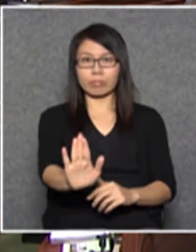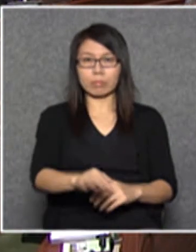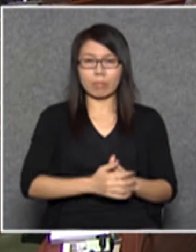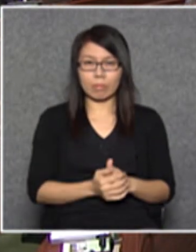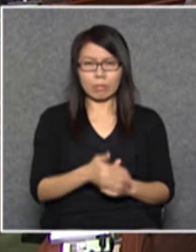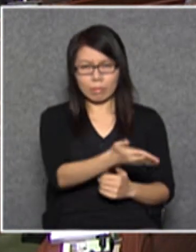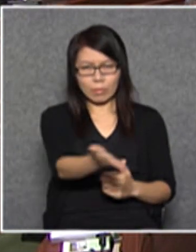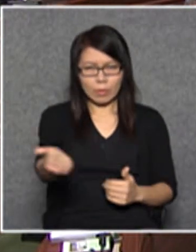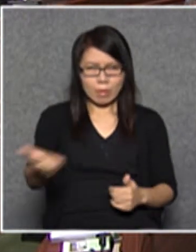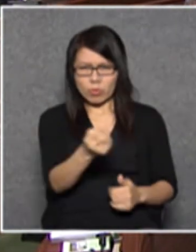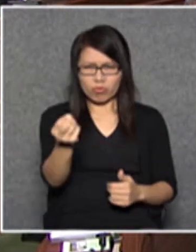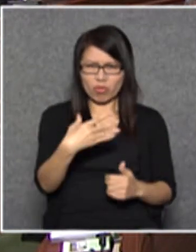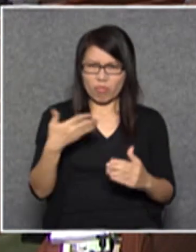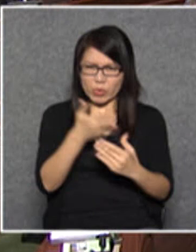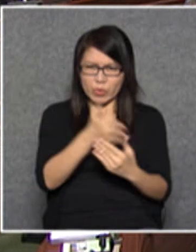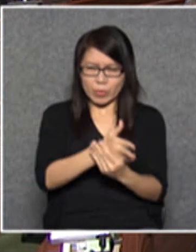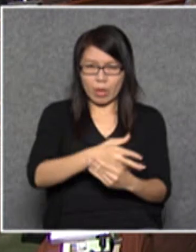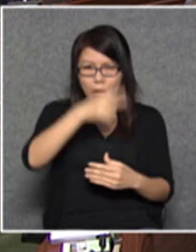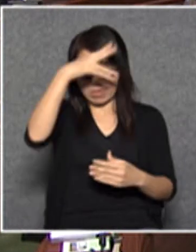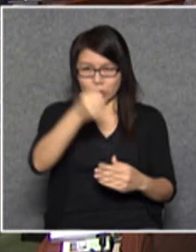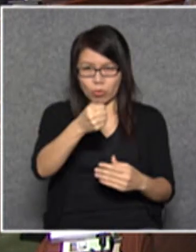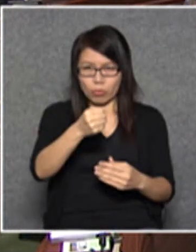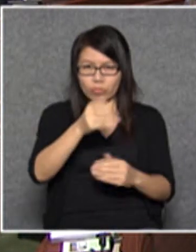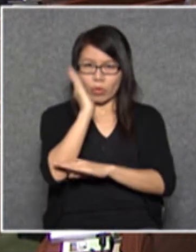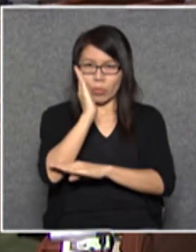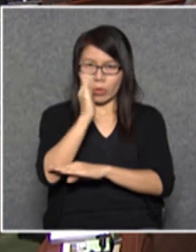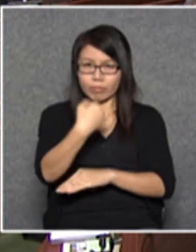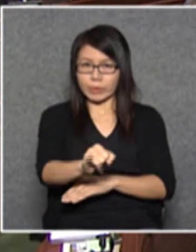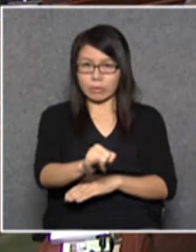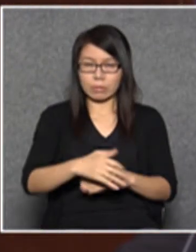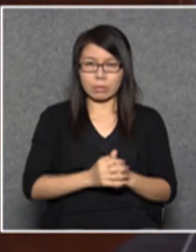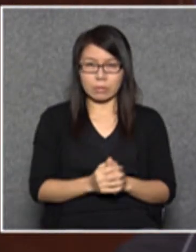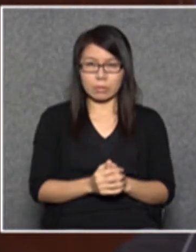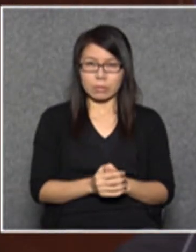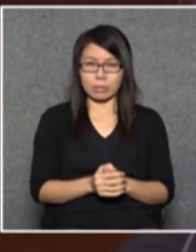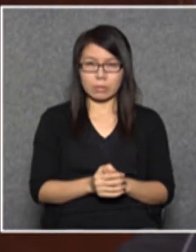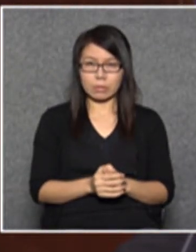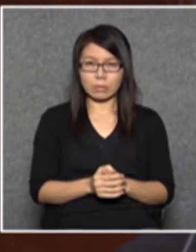請大家不要再打斷行政長官的發言。